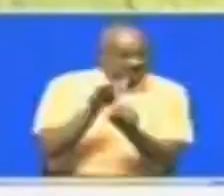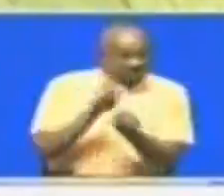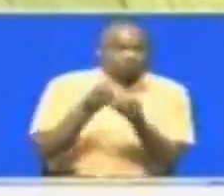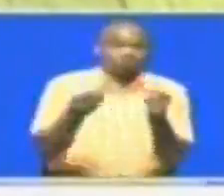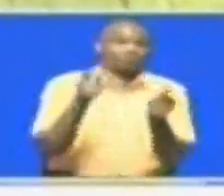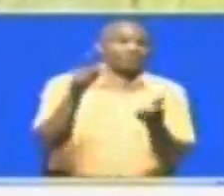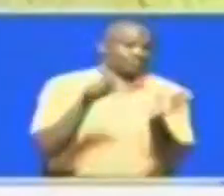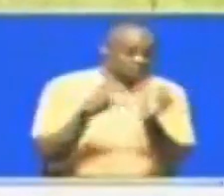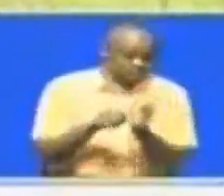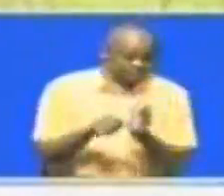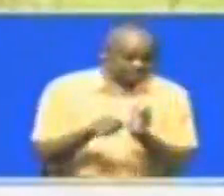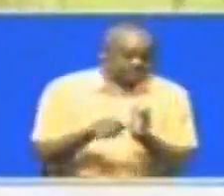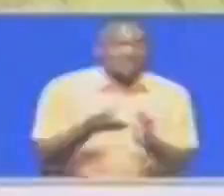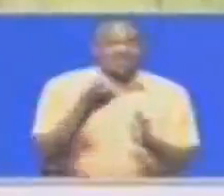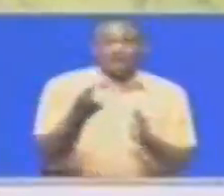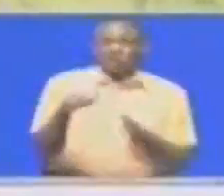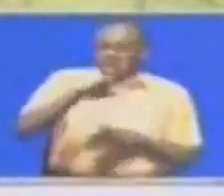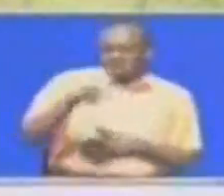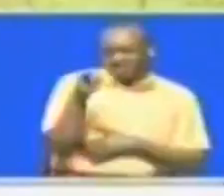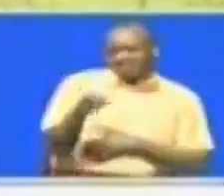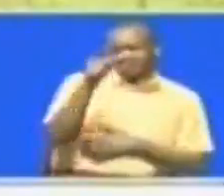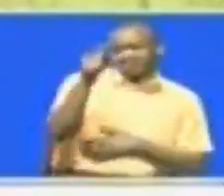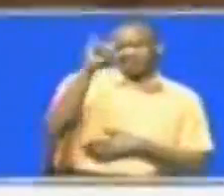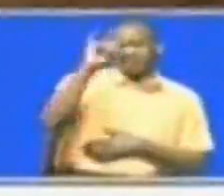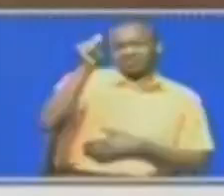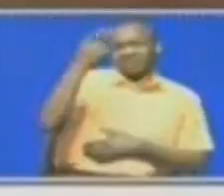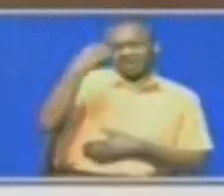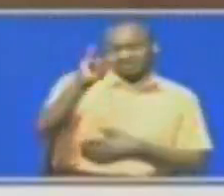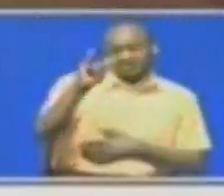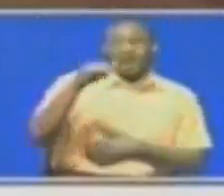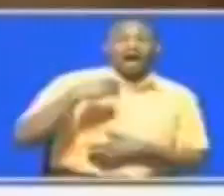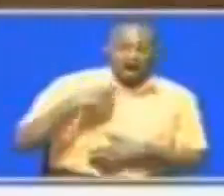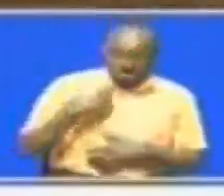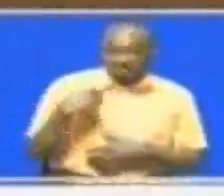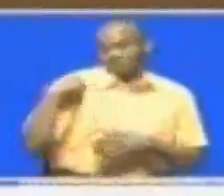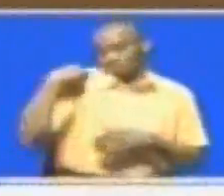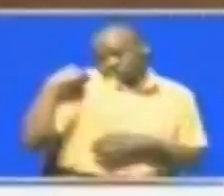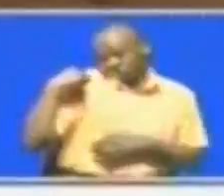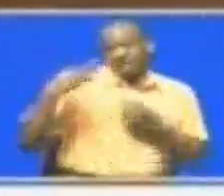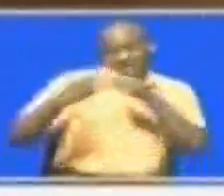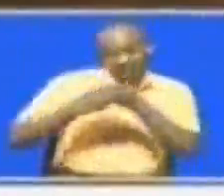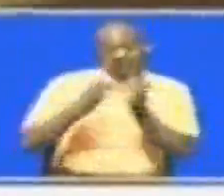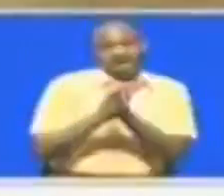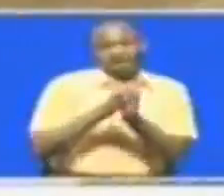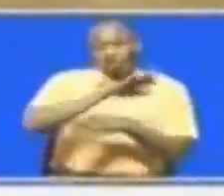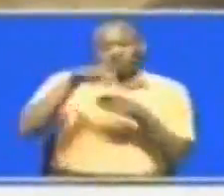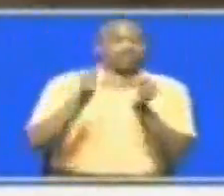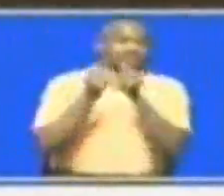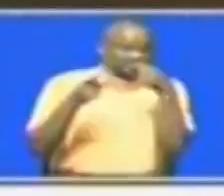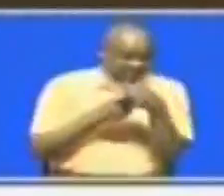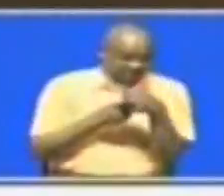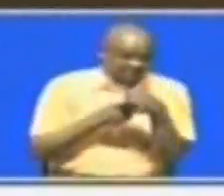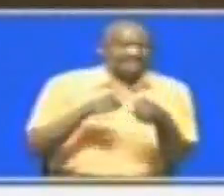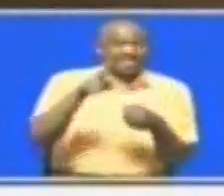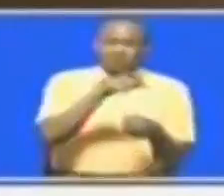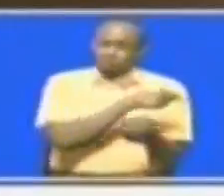huo. Eneo bunge la Tiati lina wauguzi 26 wa kujitolea, 8 kati yao wakiwa katika hospitali ya Chemolingot,